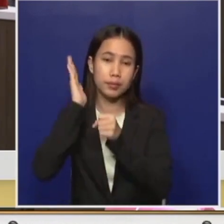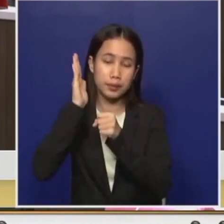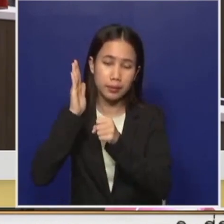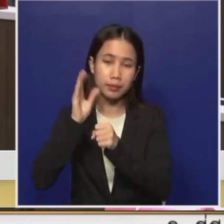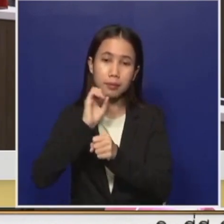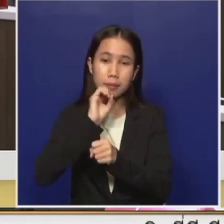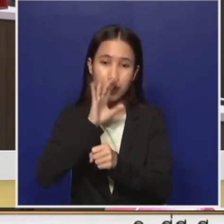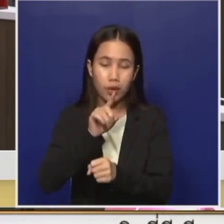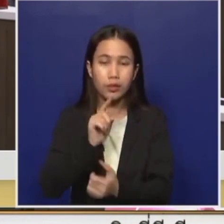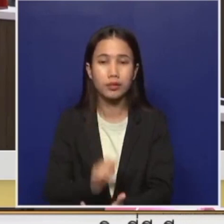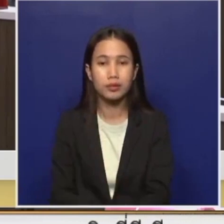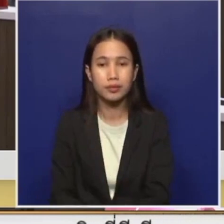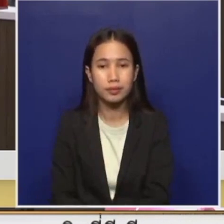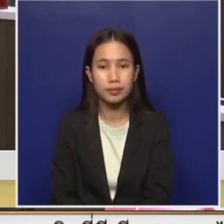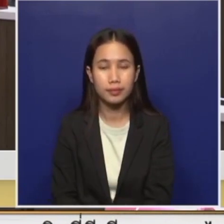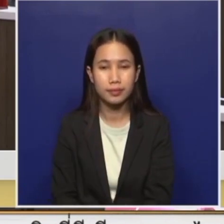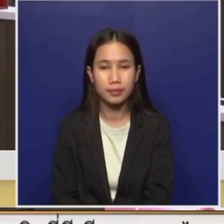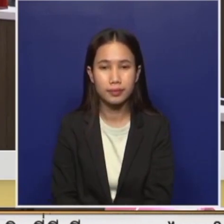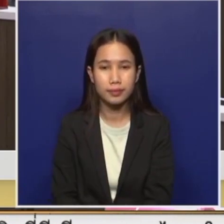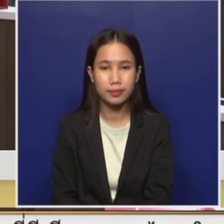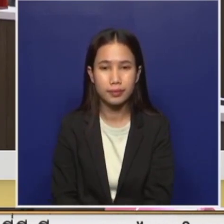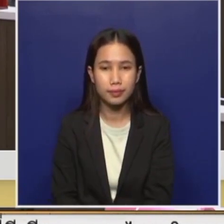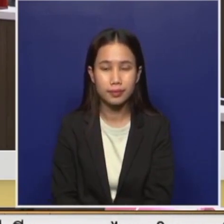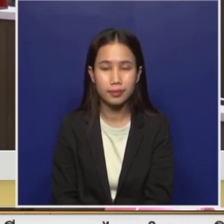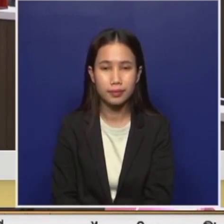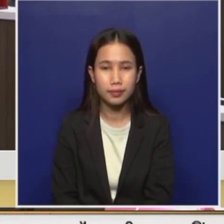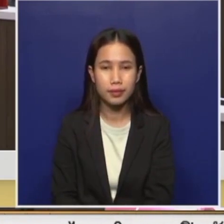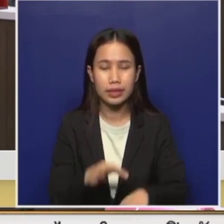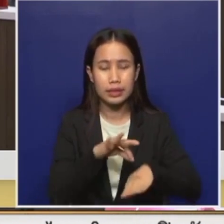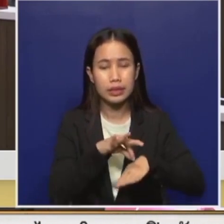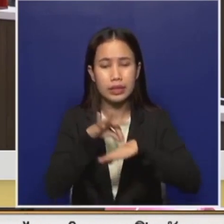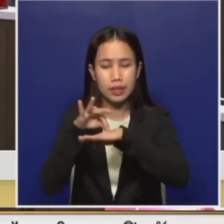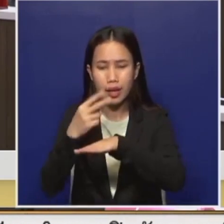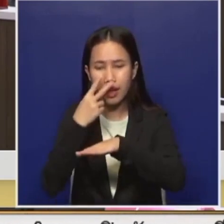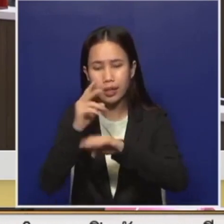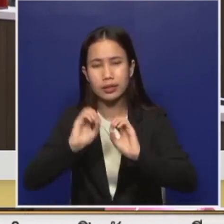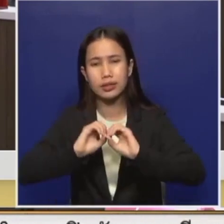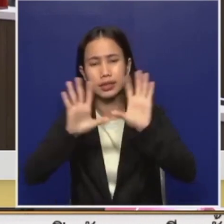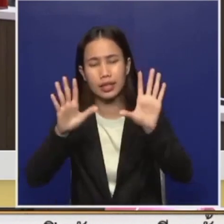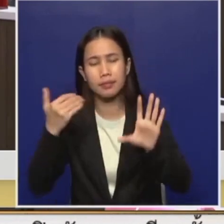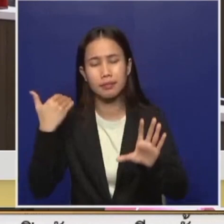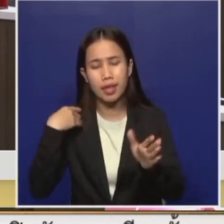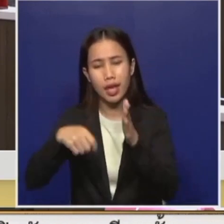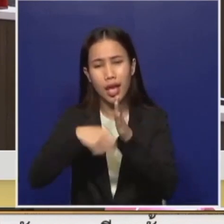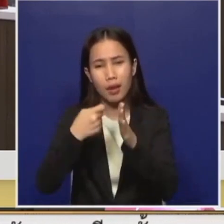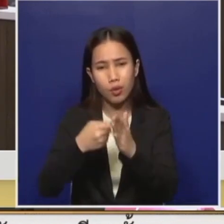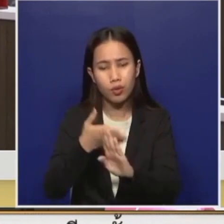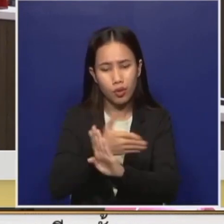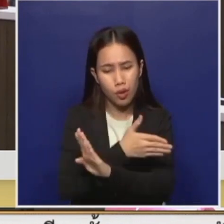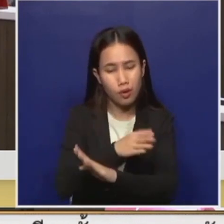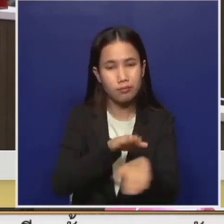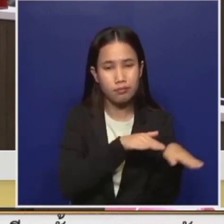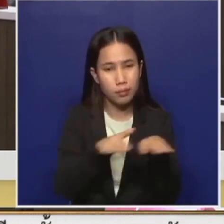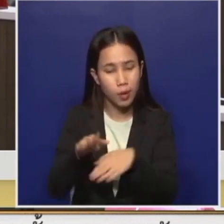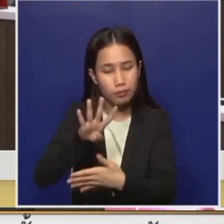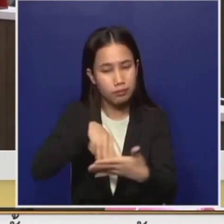วหาท่านนี่การแต่งตั้งมันชัดเจนครัีที่มาที่ไปมีการเทียมรวมทั้